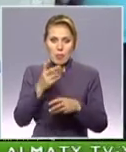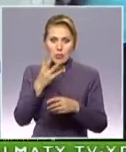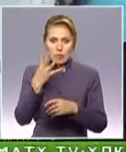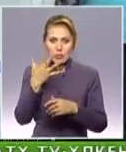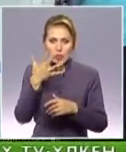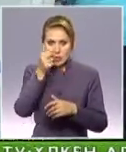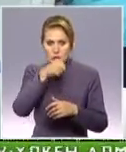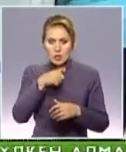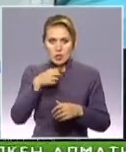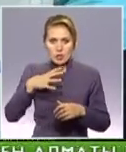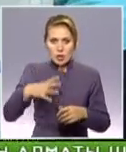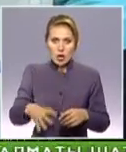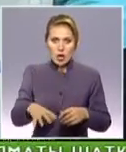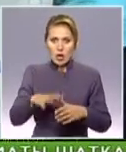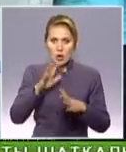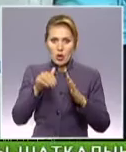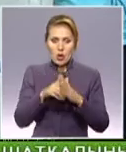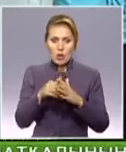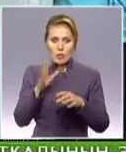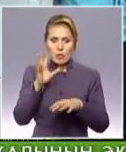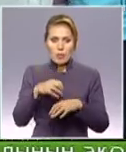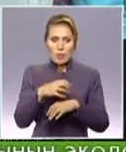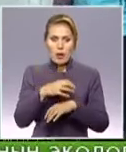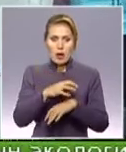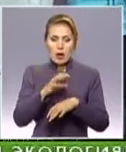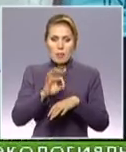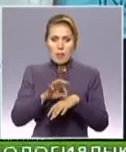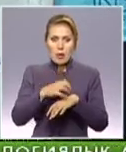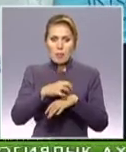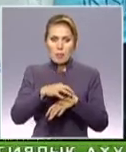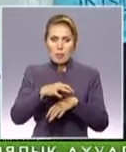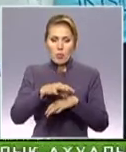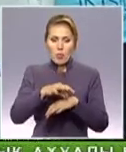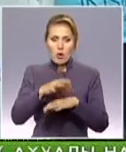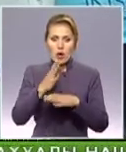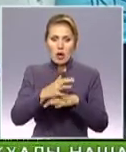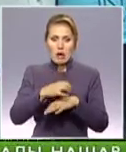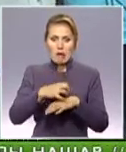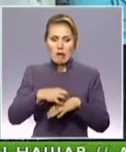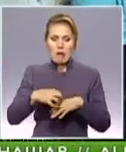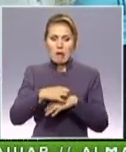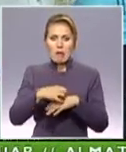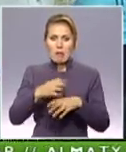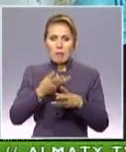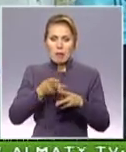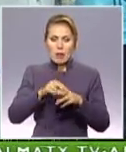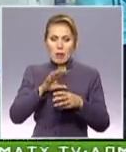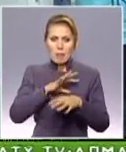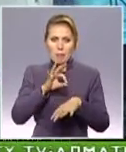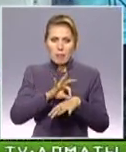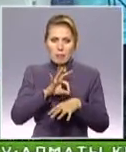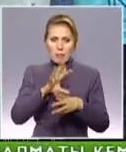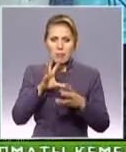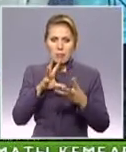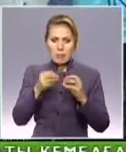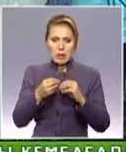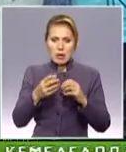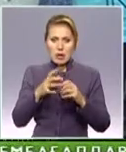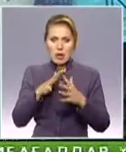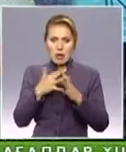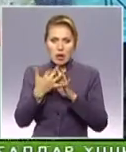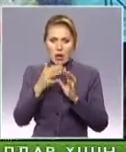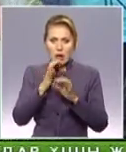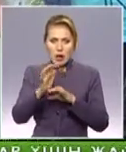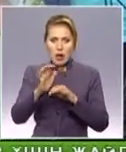Шыдамыз таусылғаннан кейін бәрі жара қотыр болғаннан кейін келдік. Бала шағаны лагерге жібердік, ауылдарға жібердік. Мына жерде мына